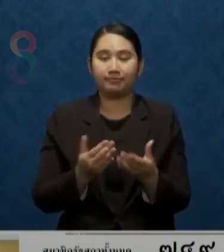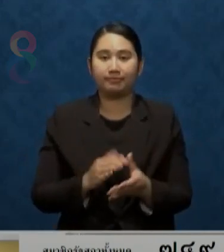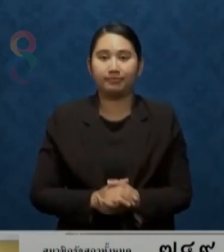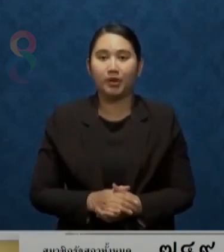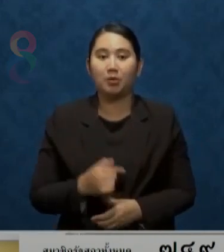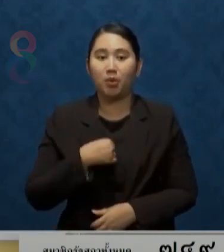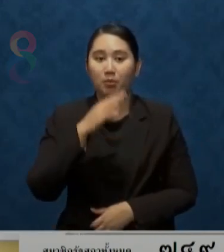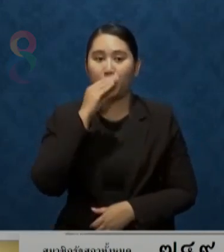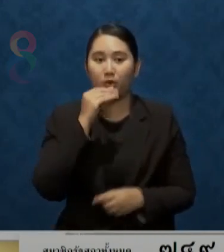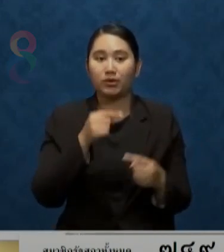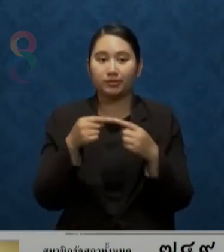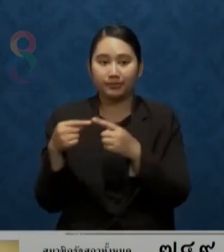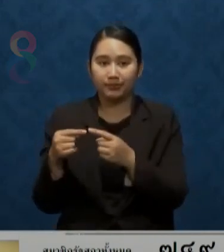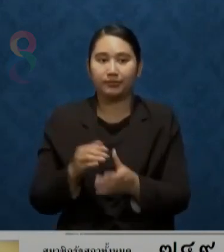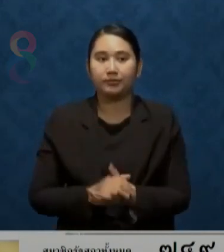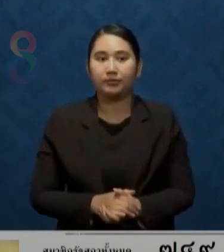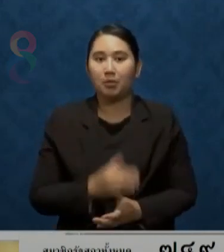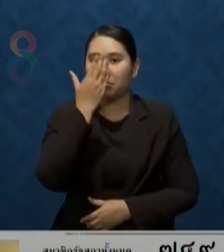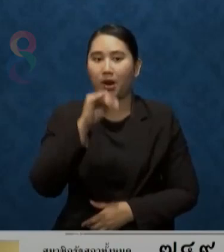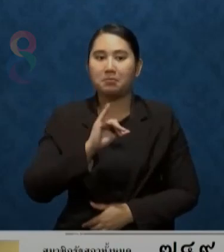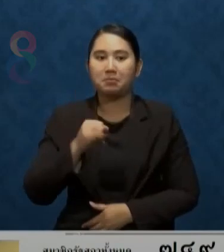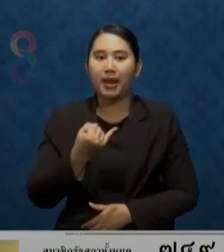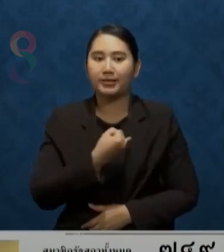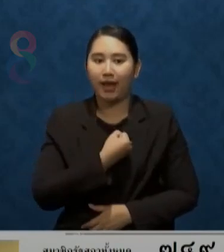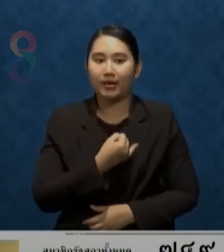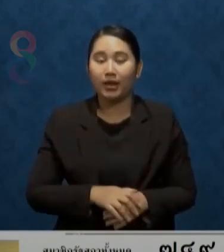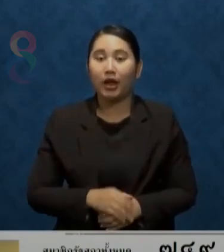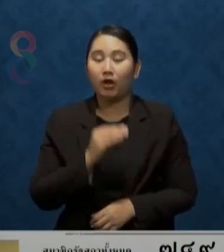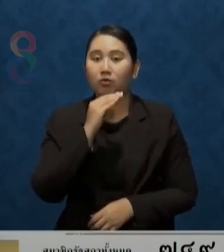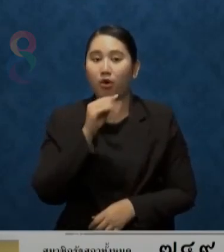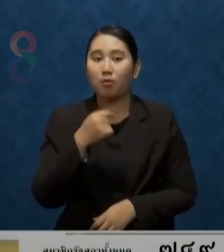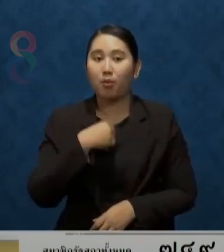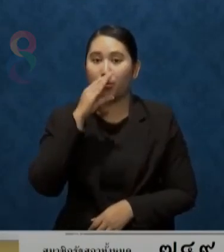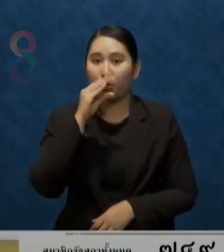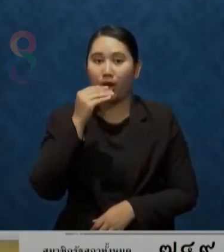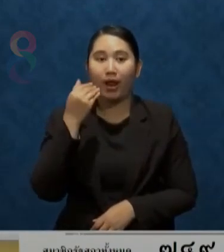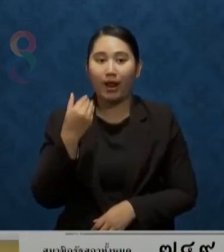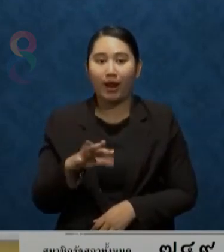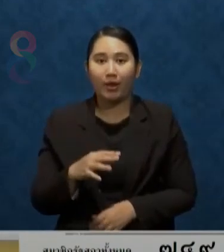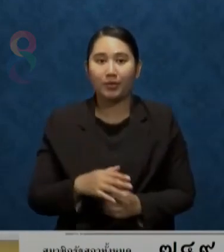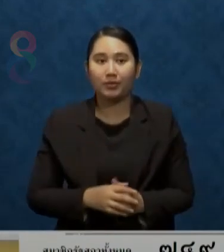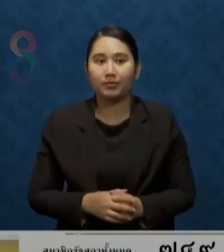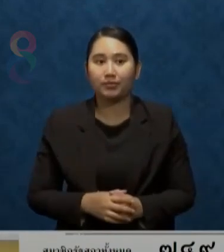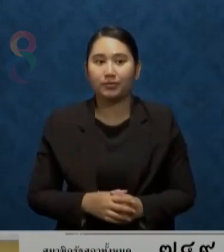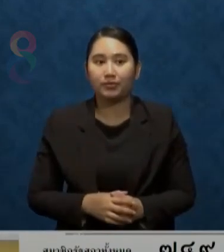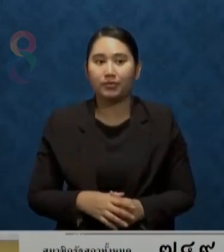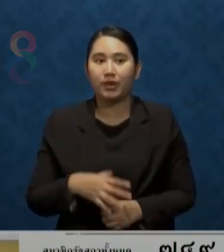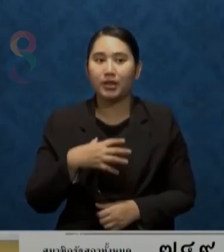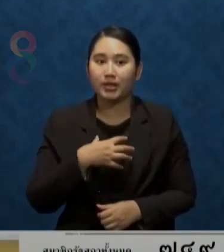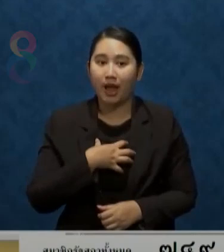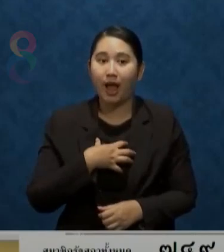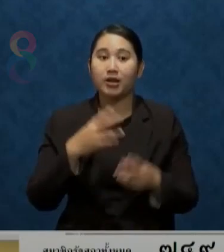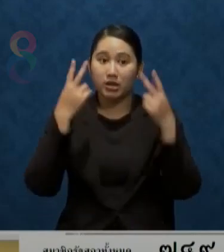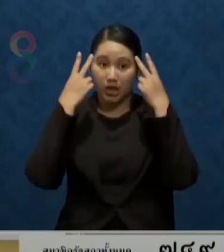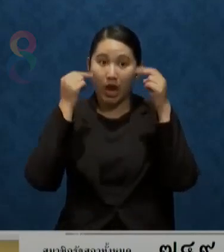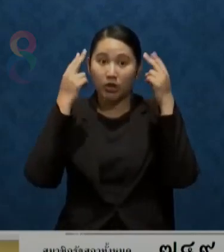ผมก็จะพูดเผื่อไว้เลยครับเพราะว่าผมไม่แน่ใจถ้าหากว่าผมพูดแล้วนะครับท่านอยากจะเป็นนายก